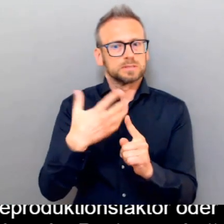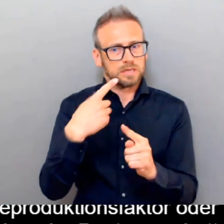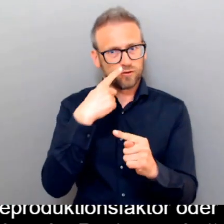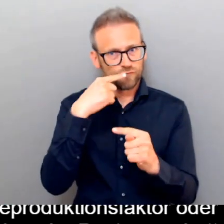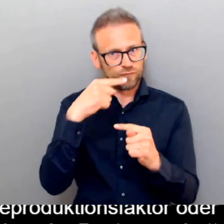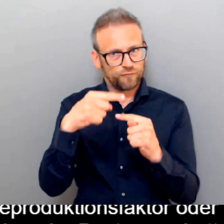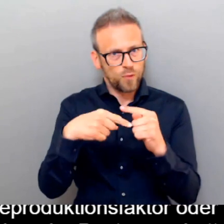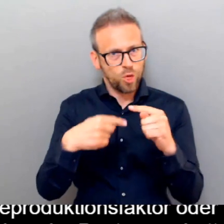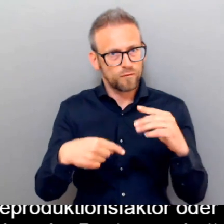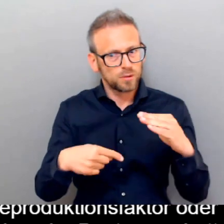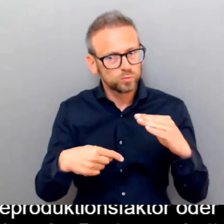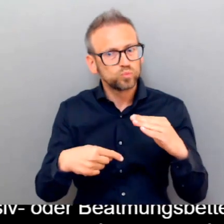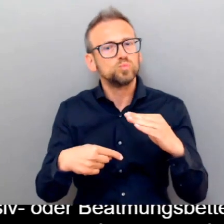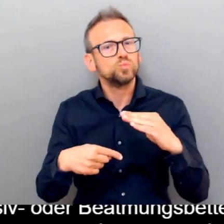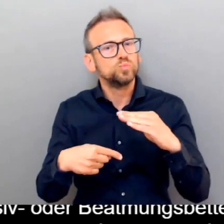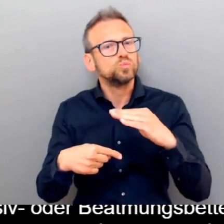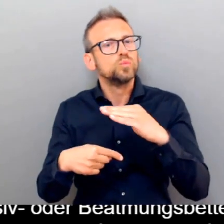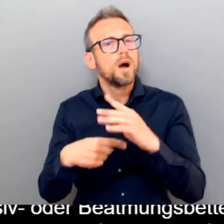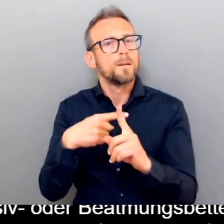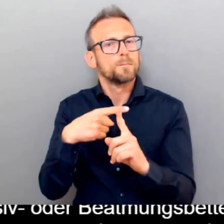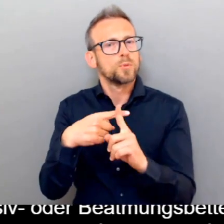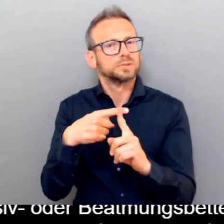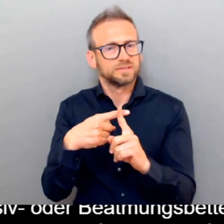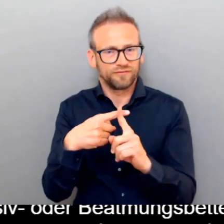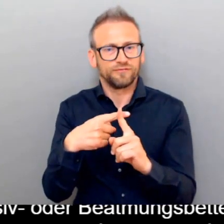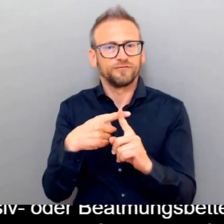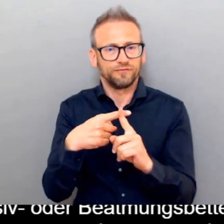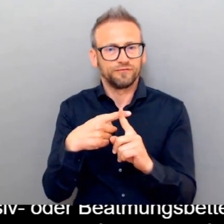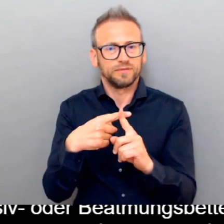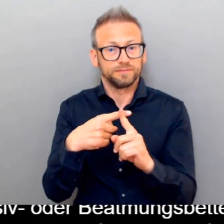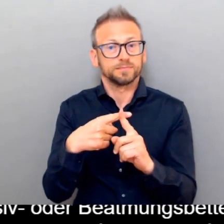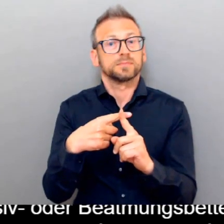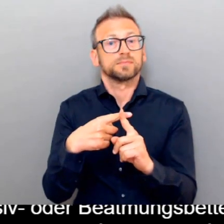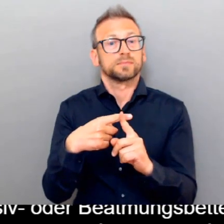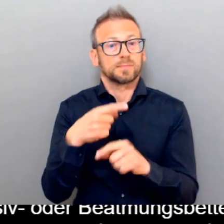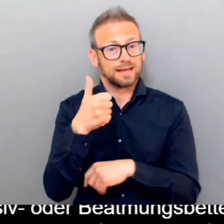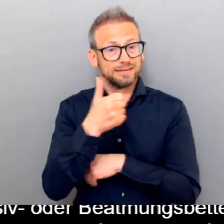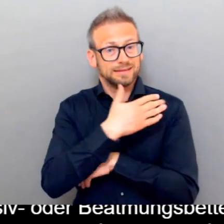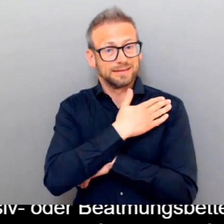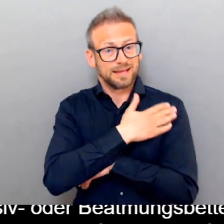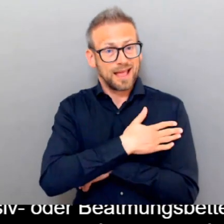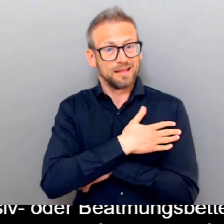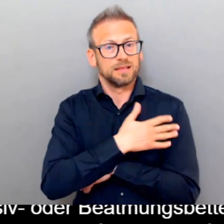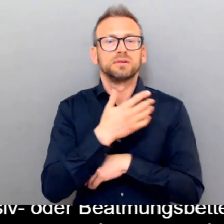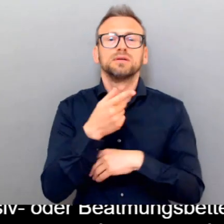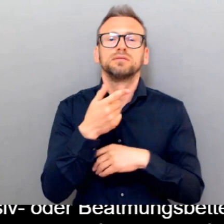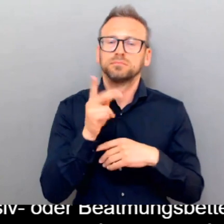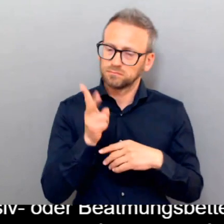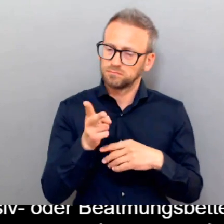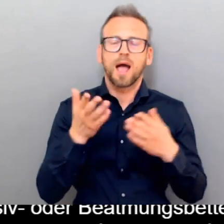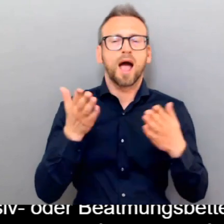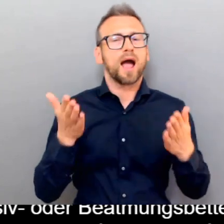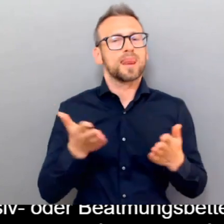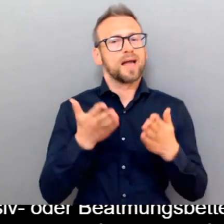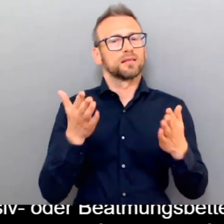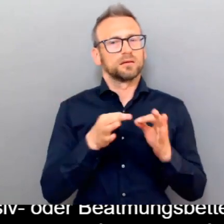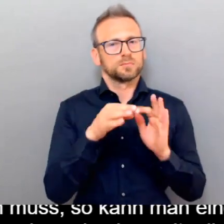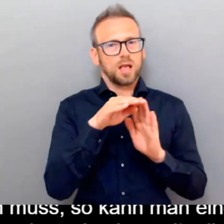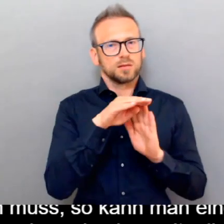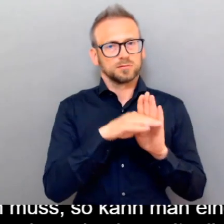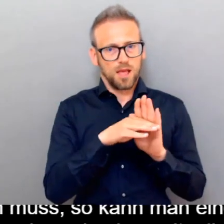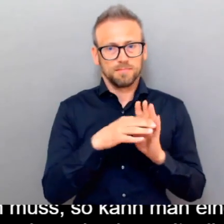beobachten, wie sich die einzelnen Maßnahmen auswirken. Also so wie sich die sehr stark einschränkenden Maßnahmen